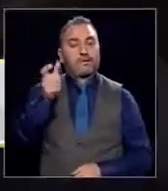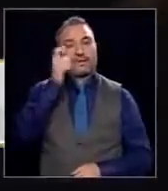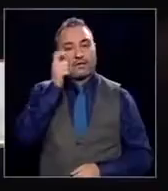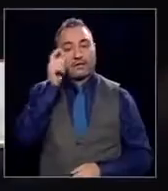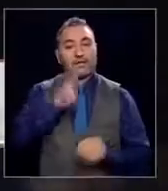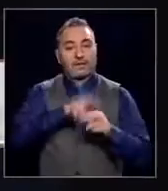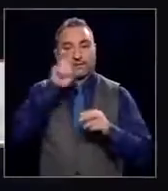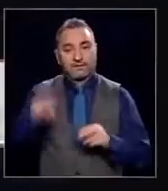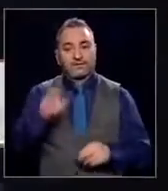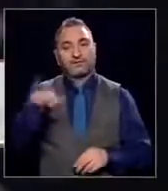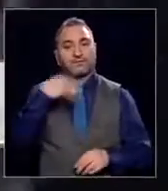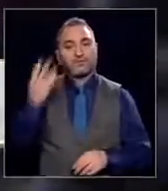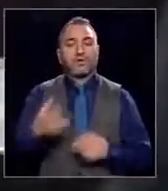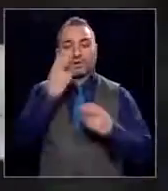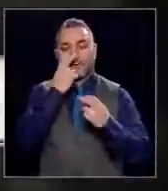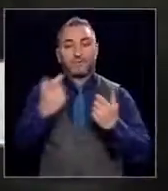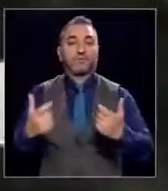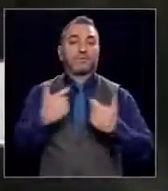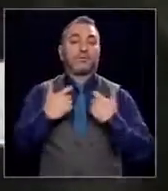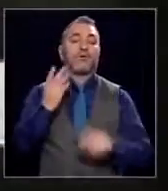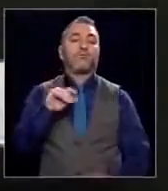İndikten sonra da tedbirli olmak gerekiyor.